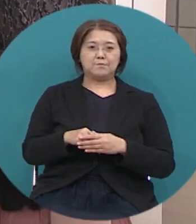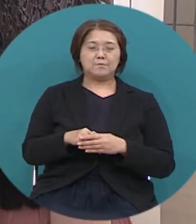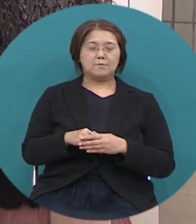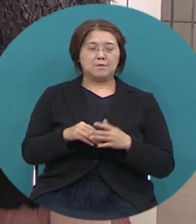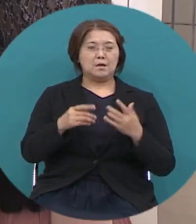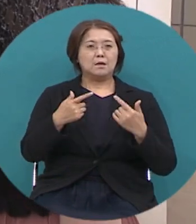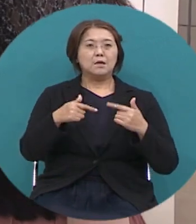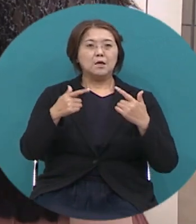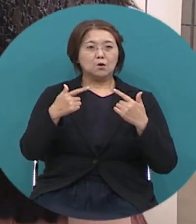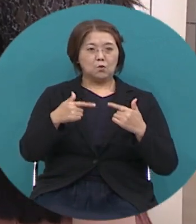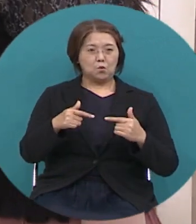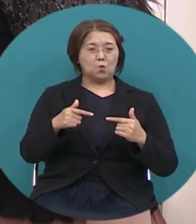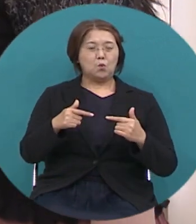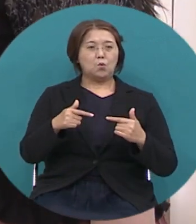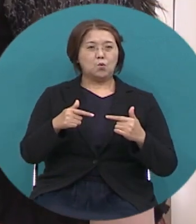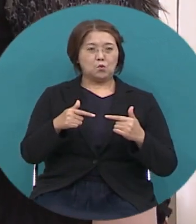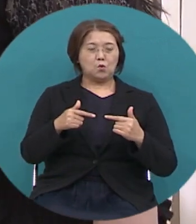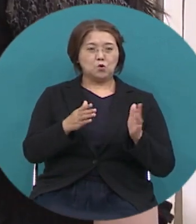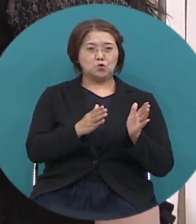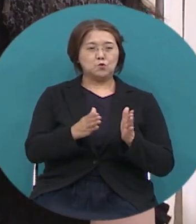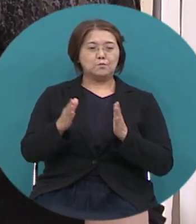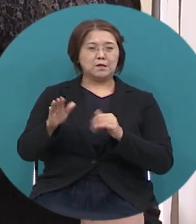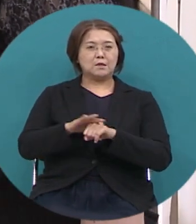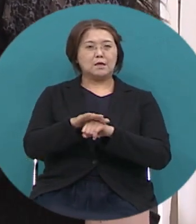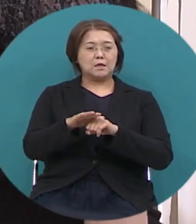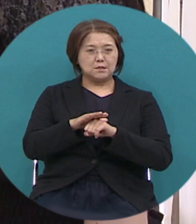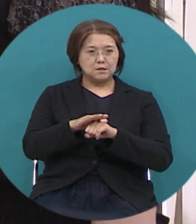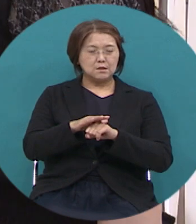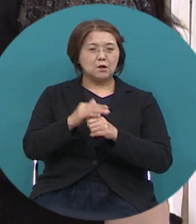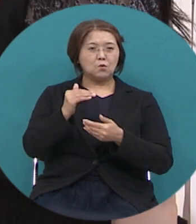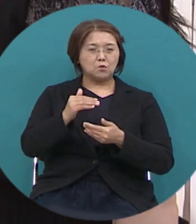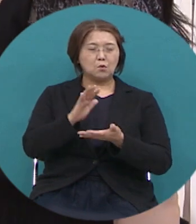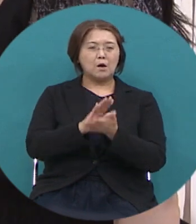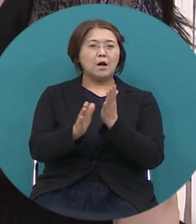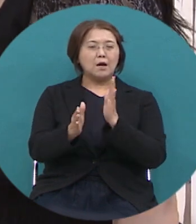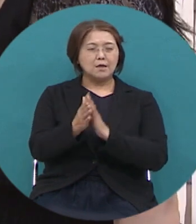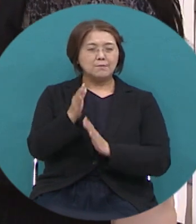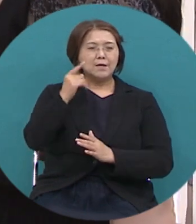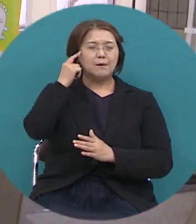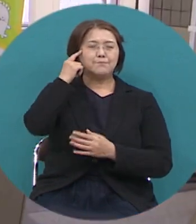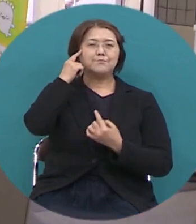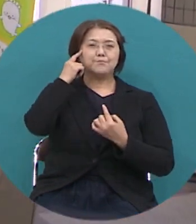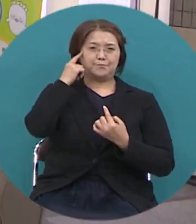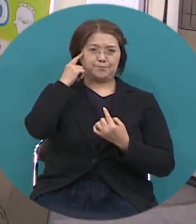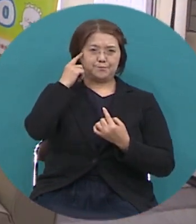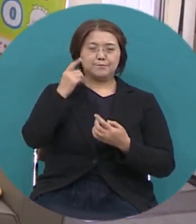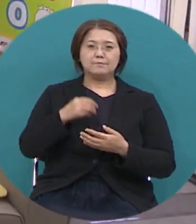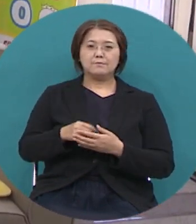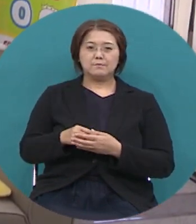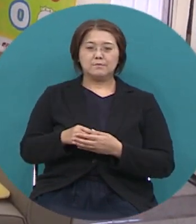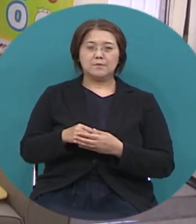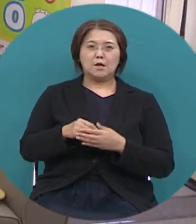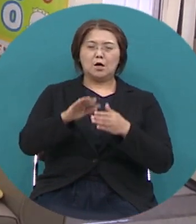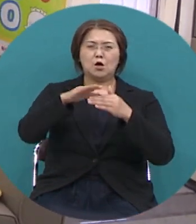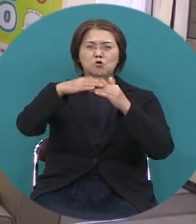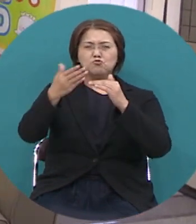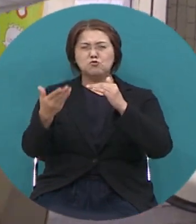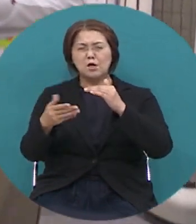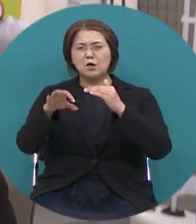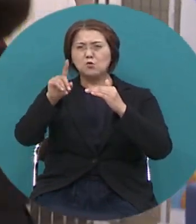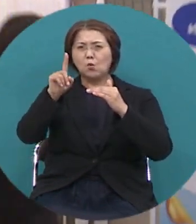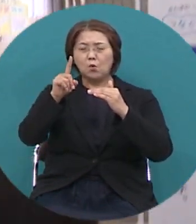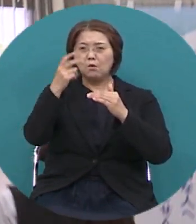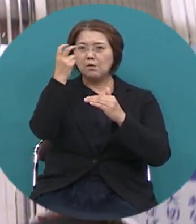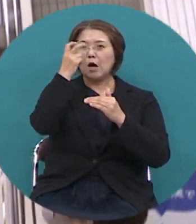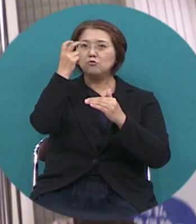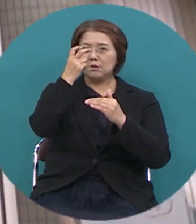日頃の、備えが大事なんだなっていうことを改めて実感しました。どこが崩れているか確認するっ